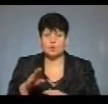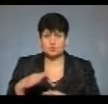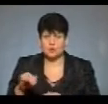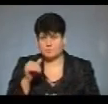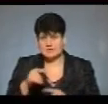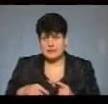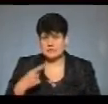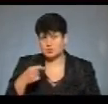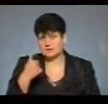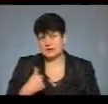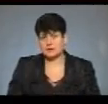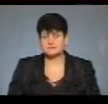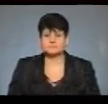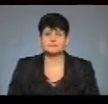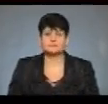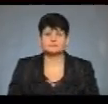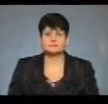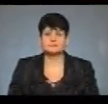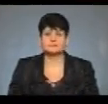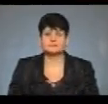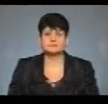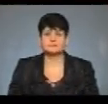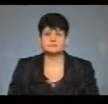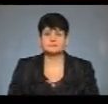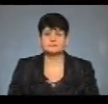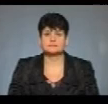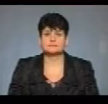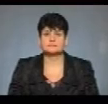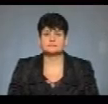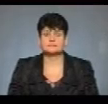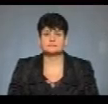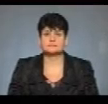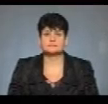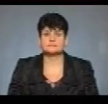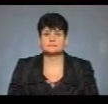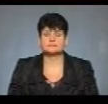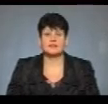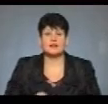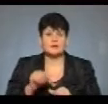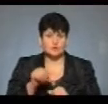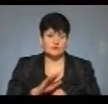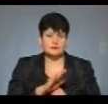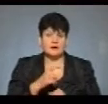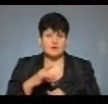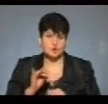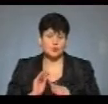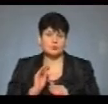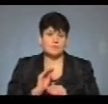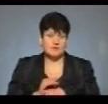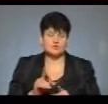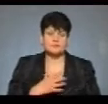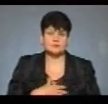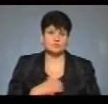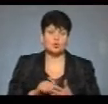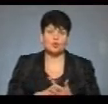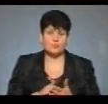наступного року. Ну, крім того, Володимир Харченко додав, що найважливішим